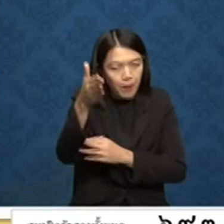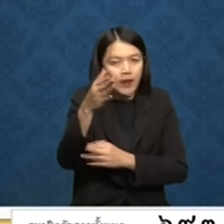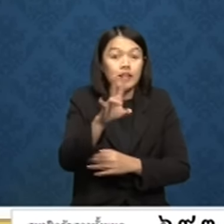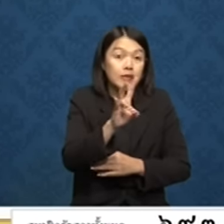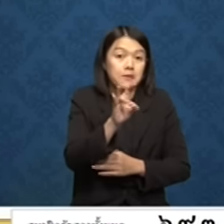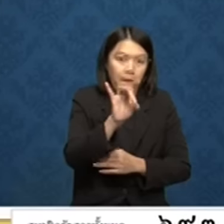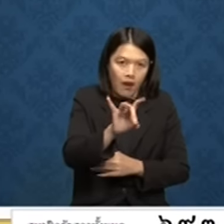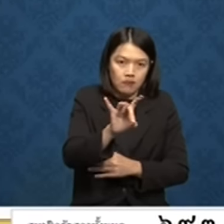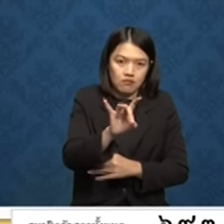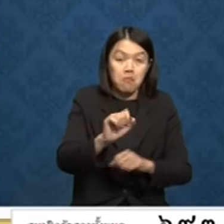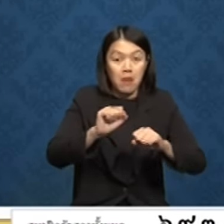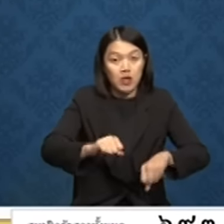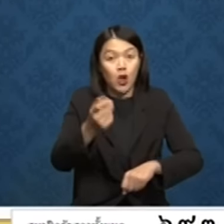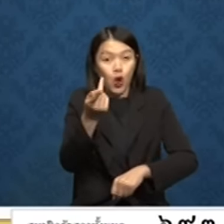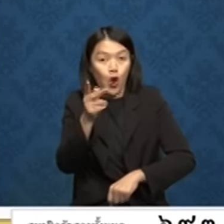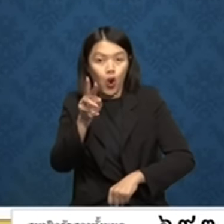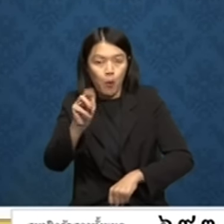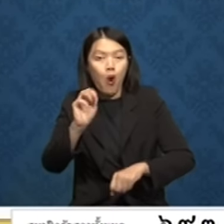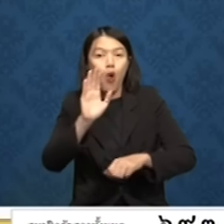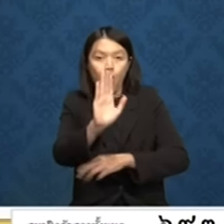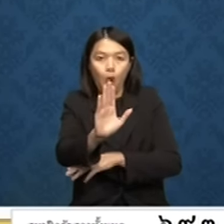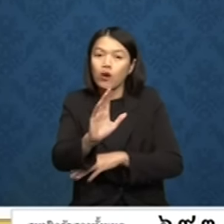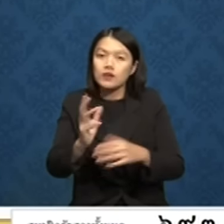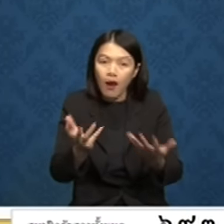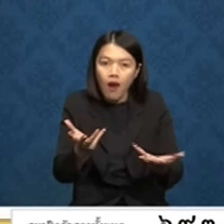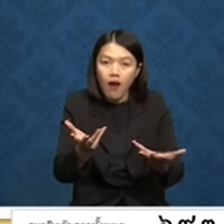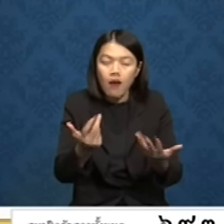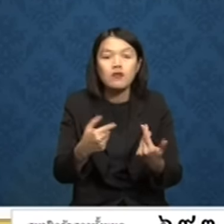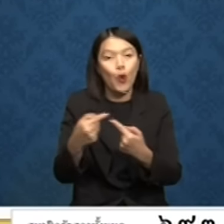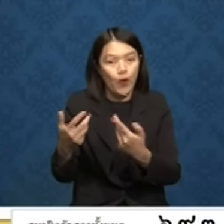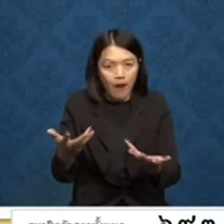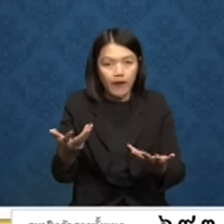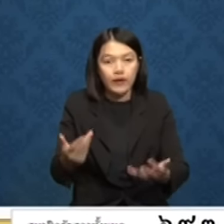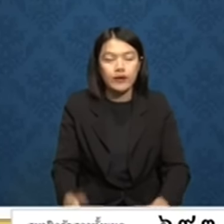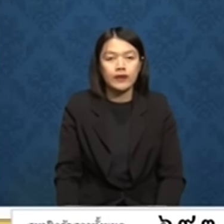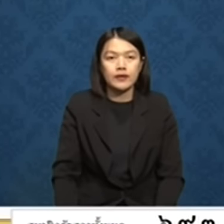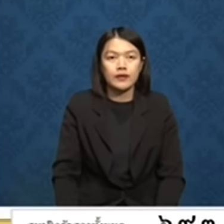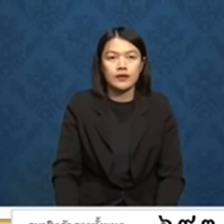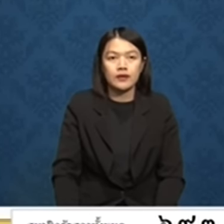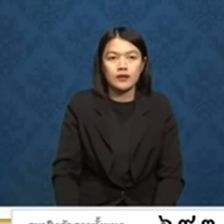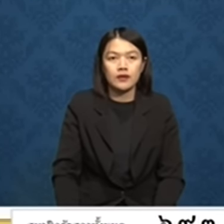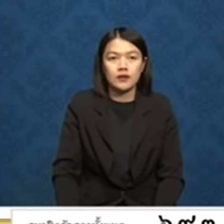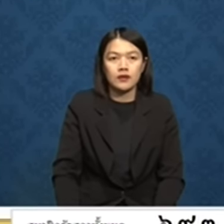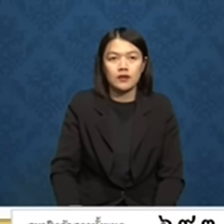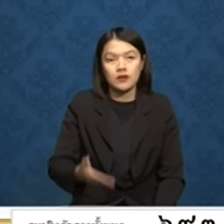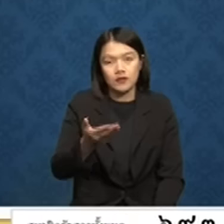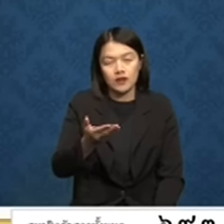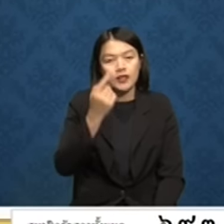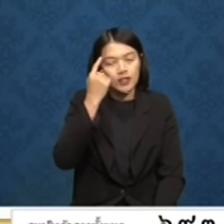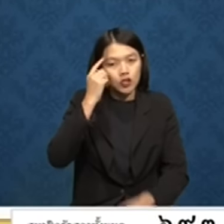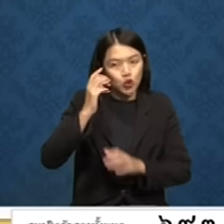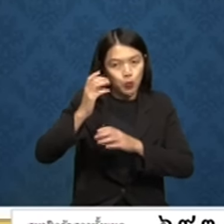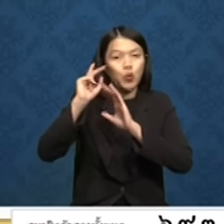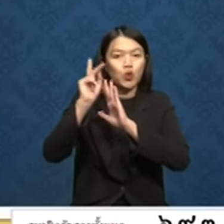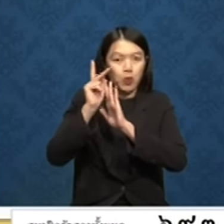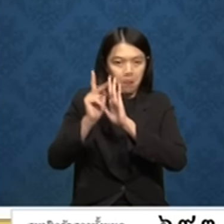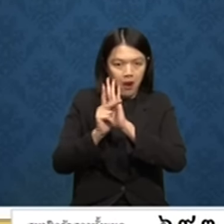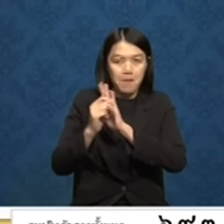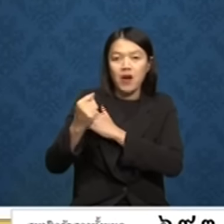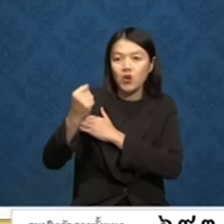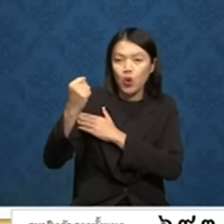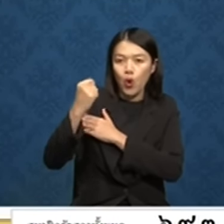78มติครม.ของครม.ของท่านจะเอายังไงและที่สำคัญมากกว่านั้นก็คือท่านอาจจะต้องทบทวนกฎหมายด้านความมั่นคงอื่นๆ